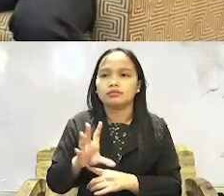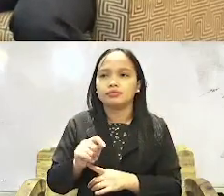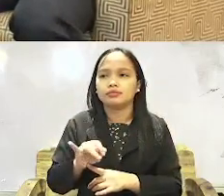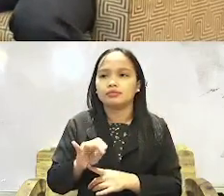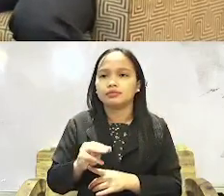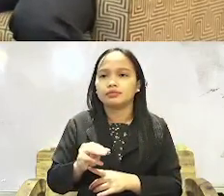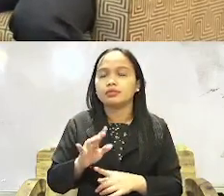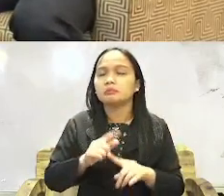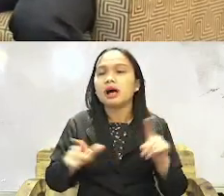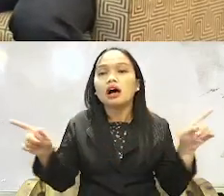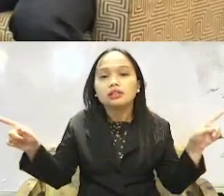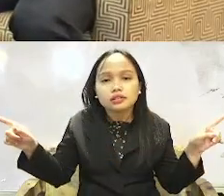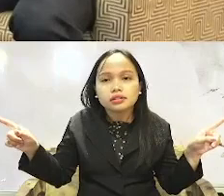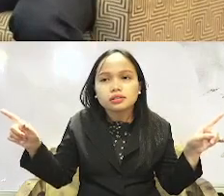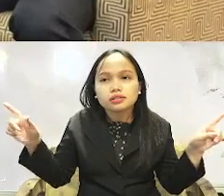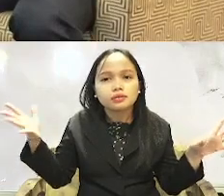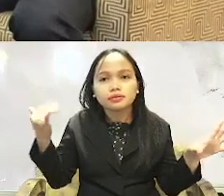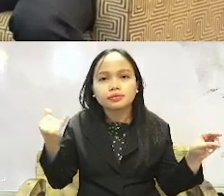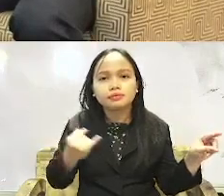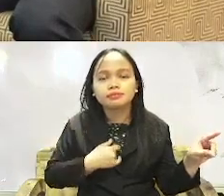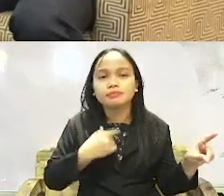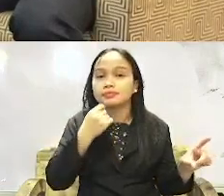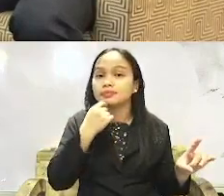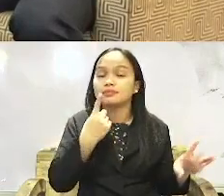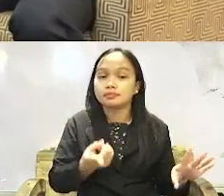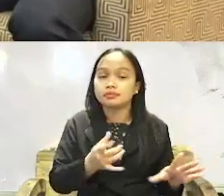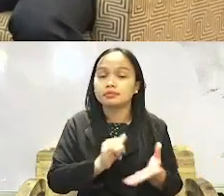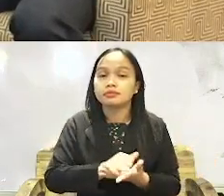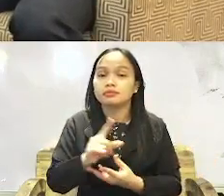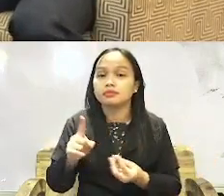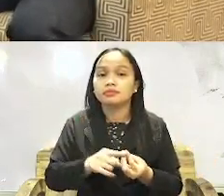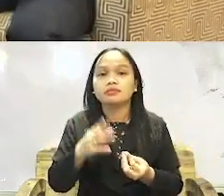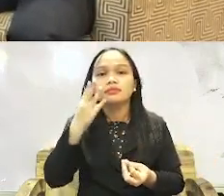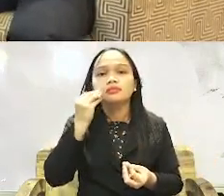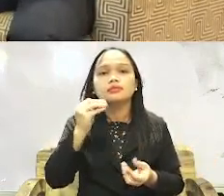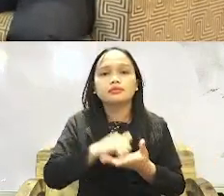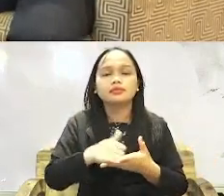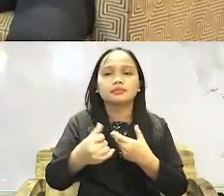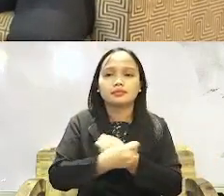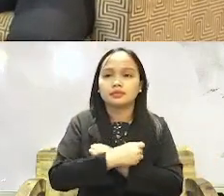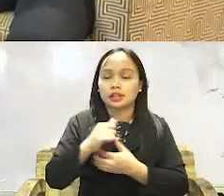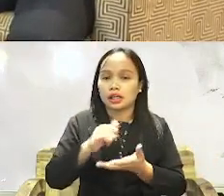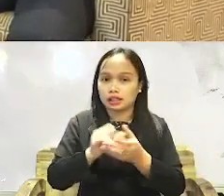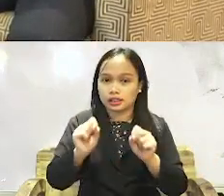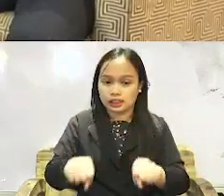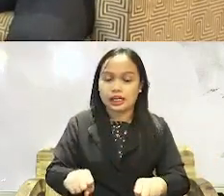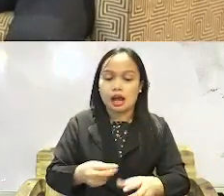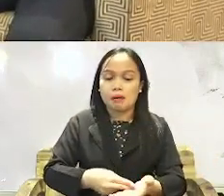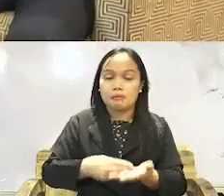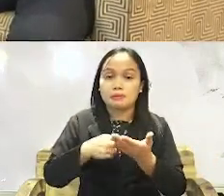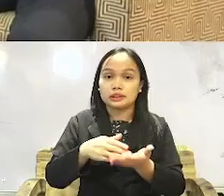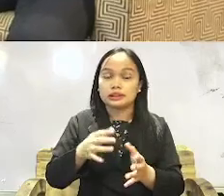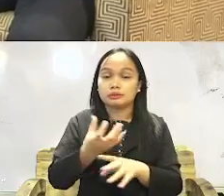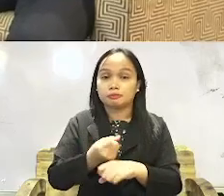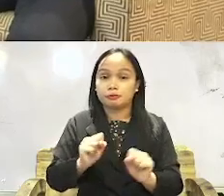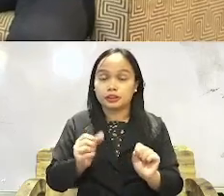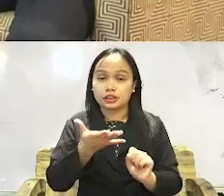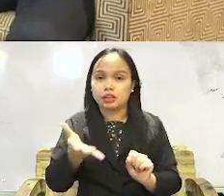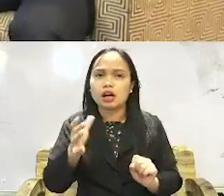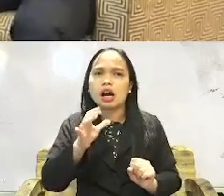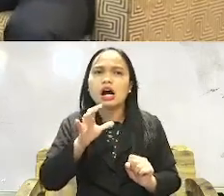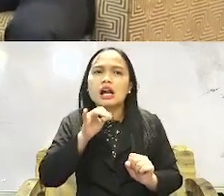Kasi isa lang para mapunta ka doon sa love na magli-lift sa'yo at hindi doon sa love na gagawin kang